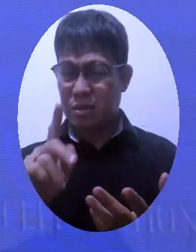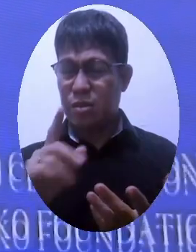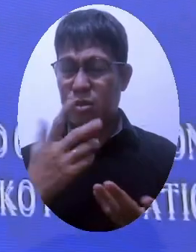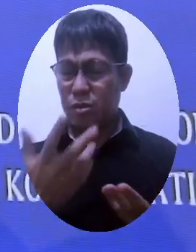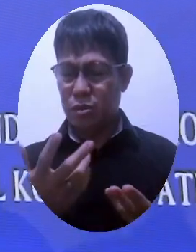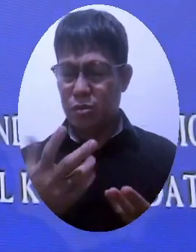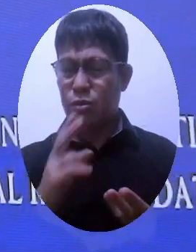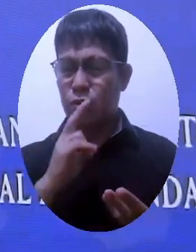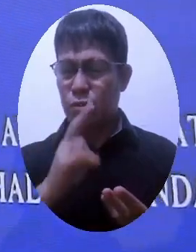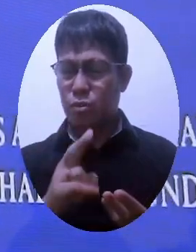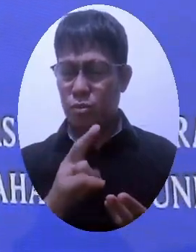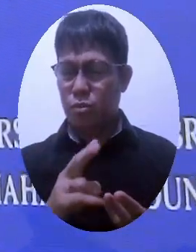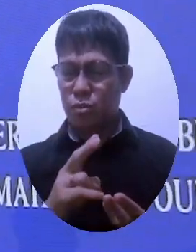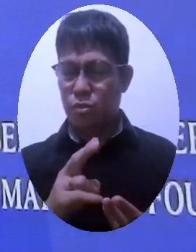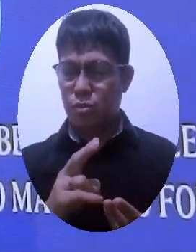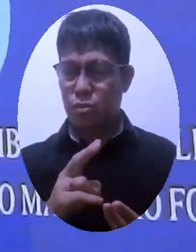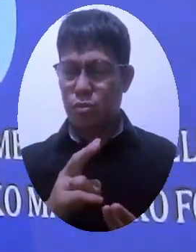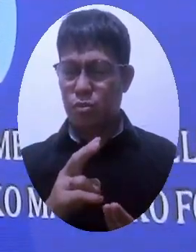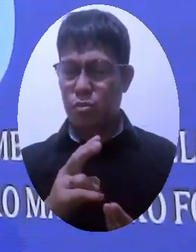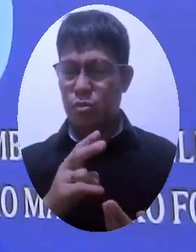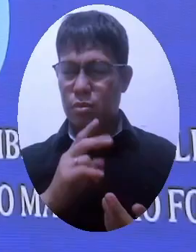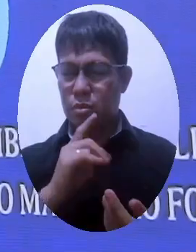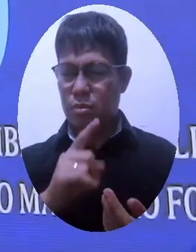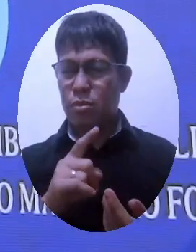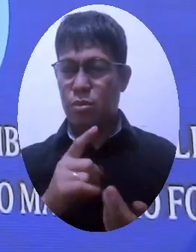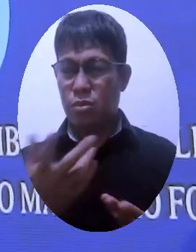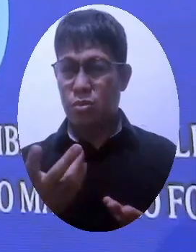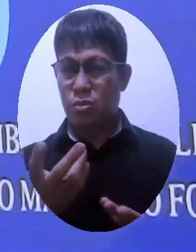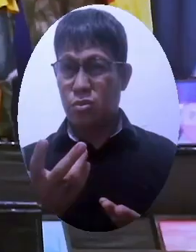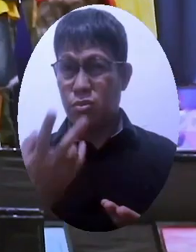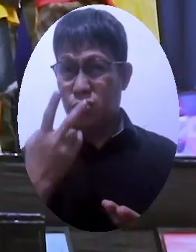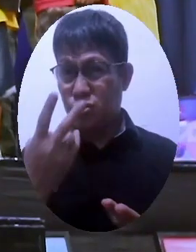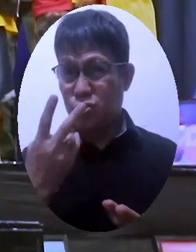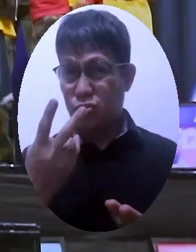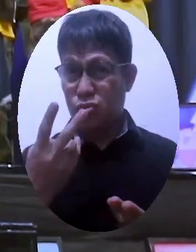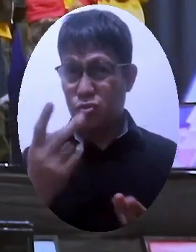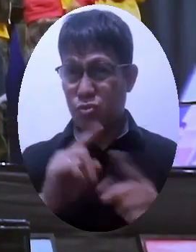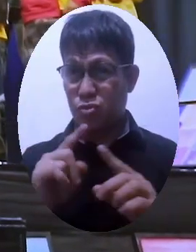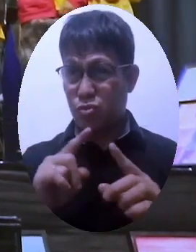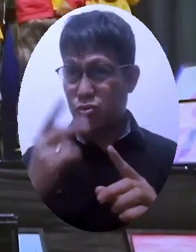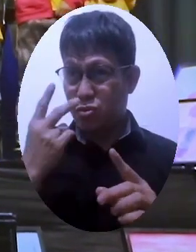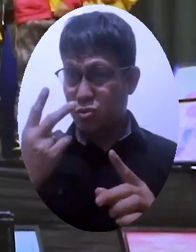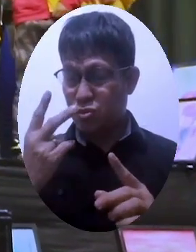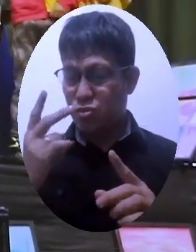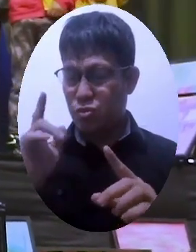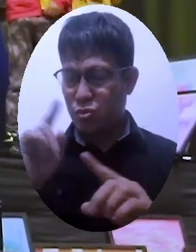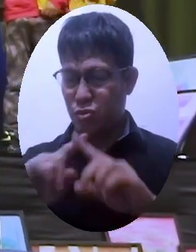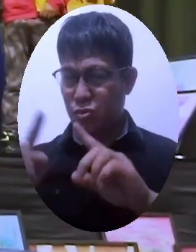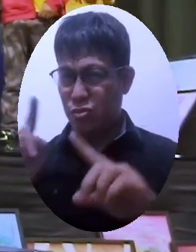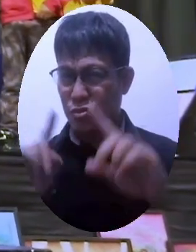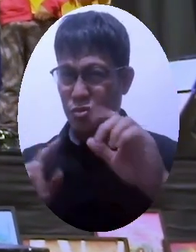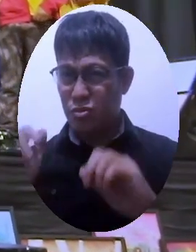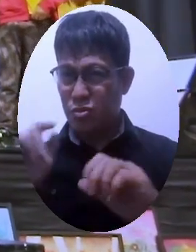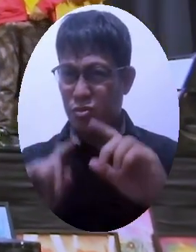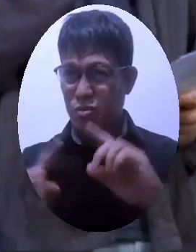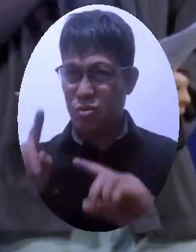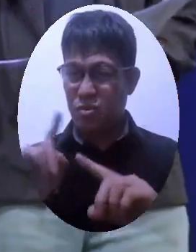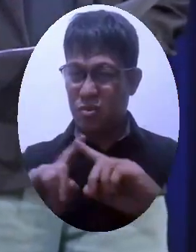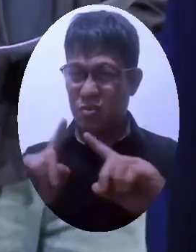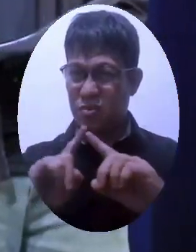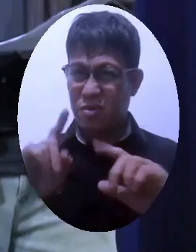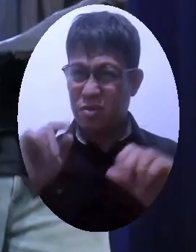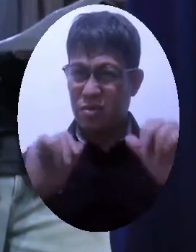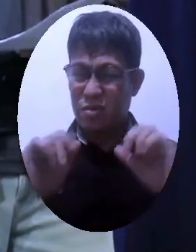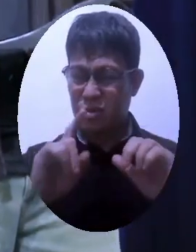ay nagpapakasiguradong magpapatuloy ng makakita kayo ng mas maraming aktibidad na itataguyad ng